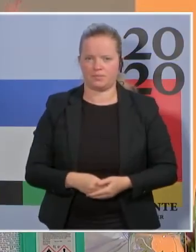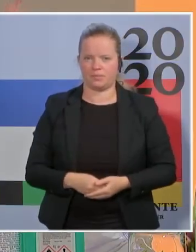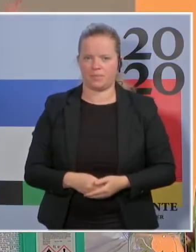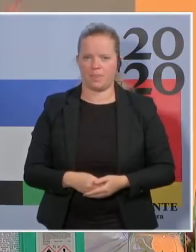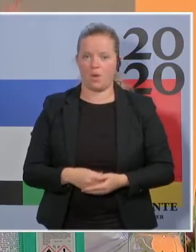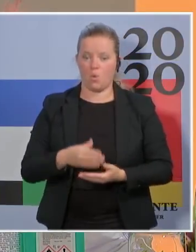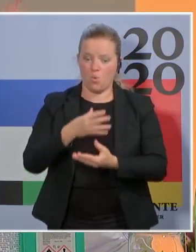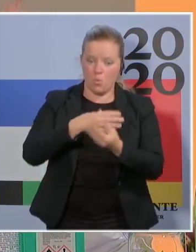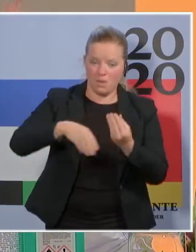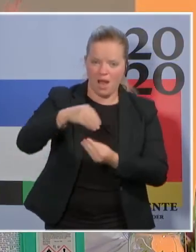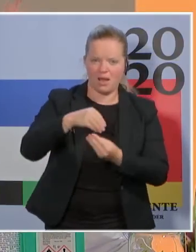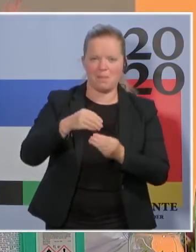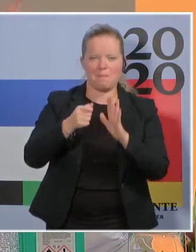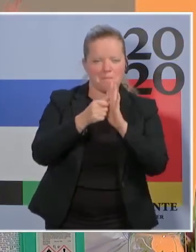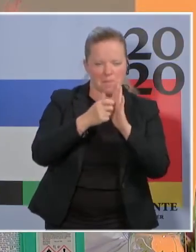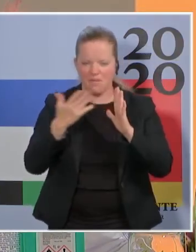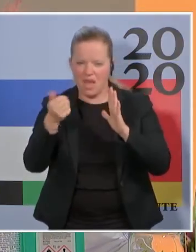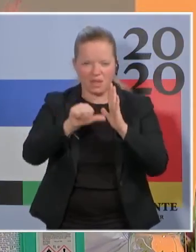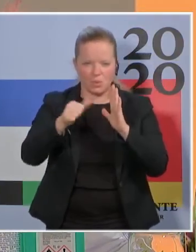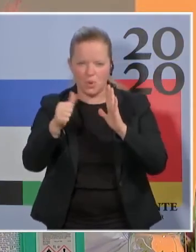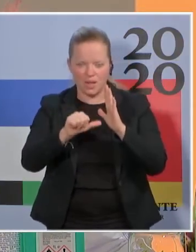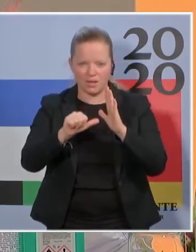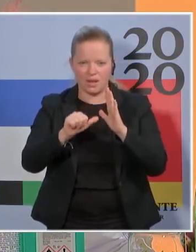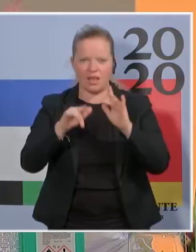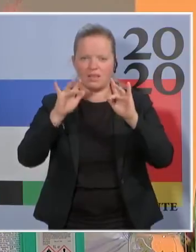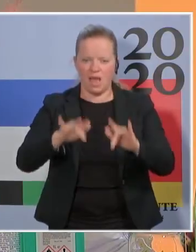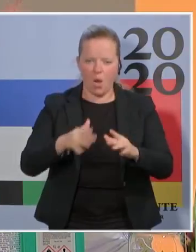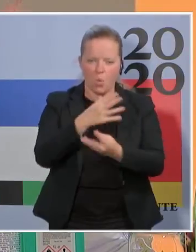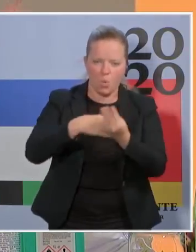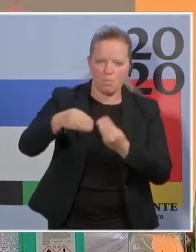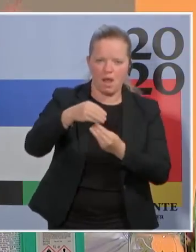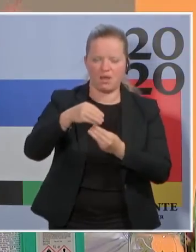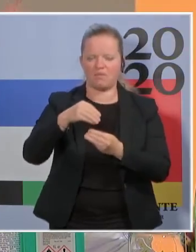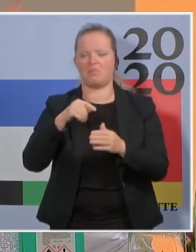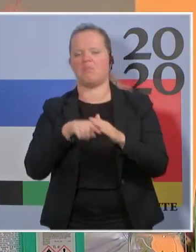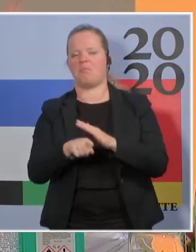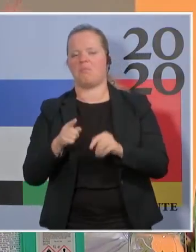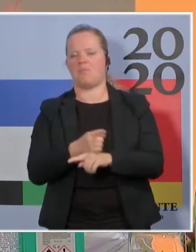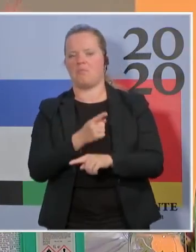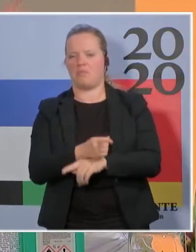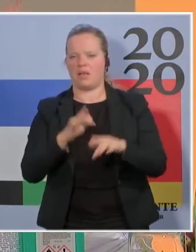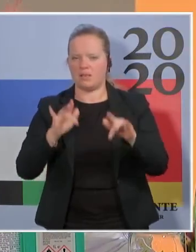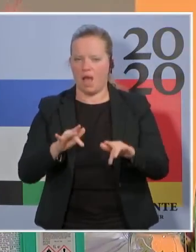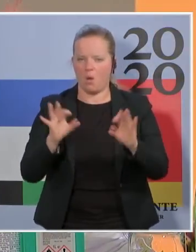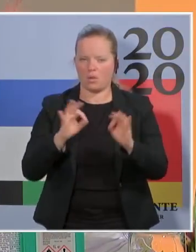Wertende, der Umgang der Unterstellende, der Moralisierende,